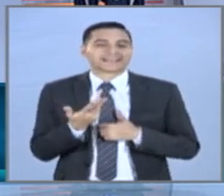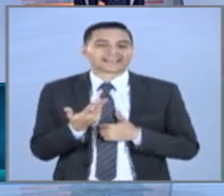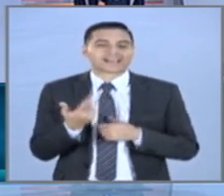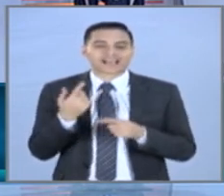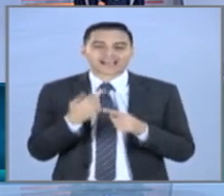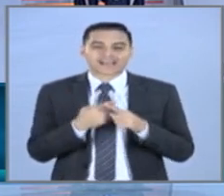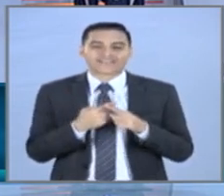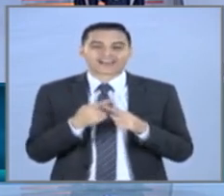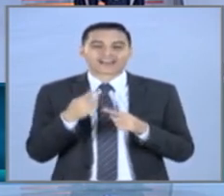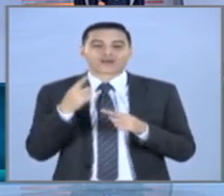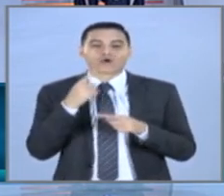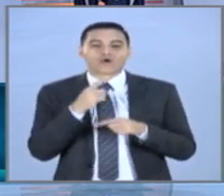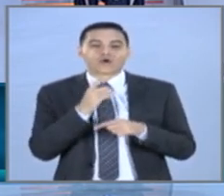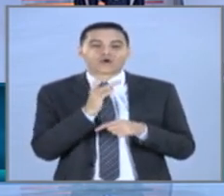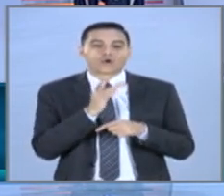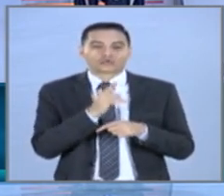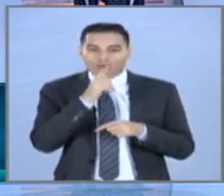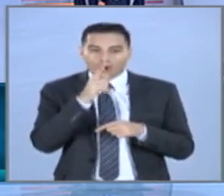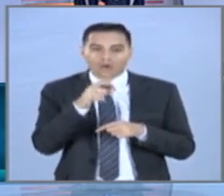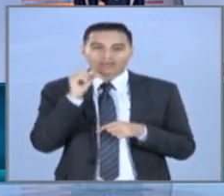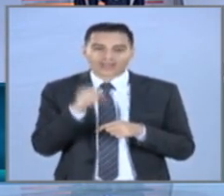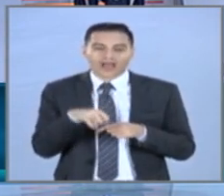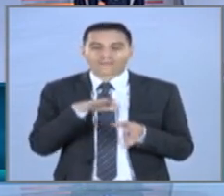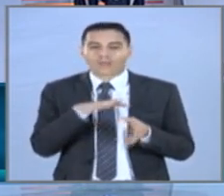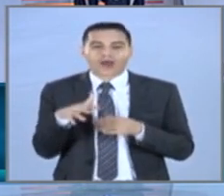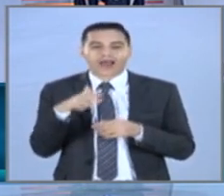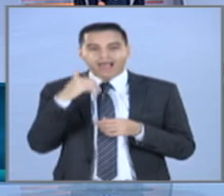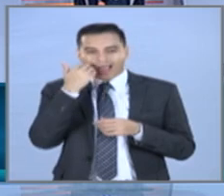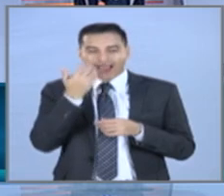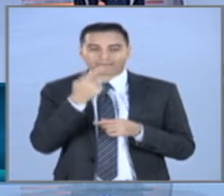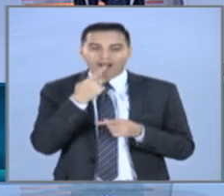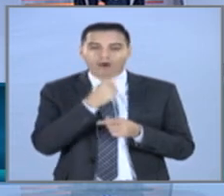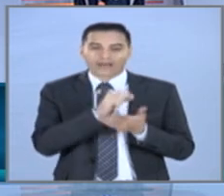والجميل ان جوزك هيعترف بالميزة وهيعترف بالعيب.